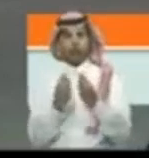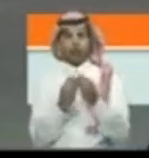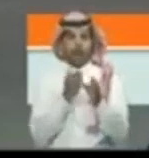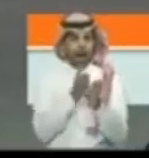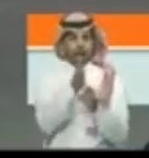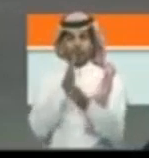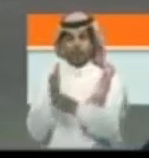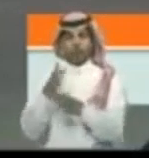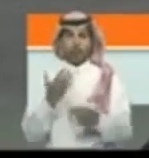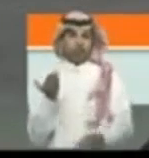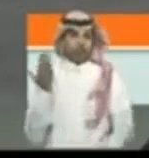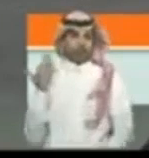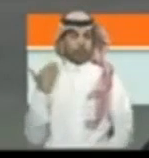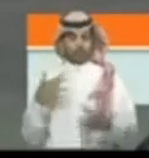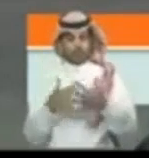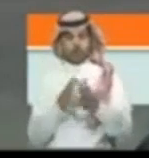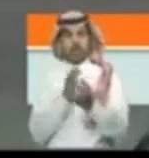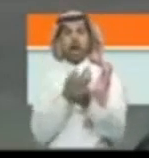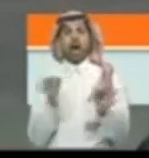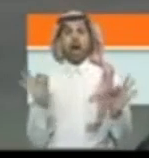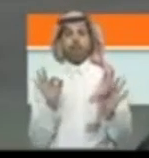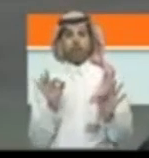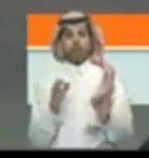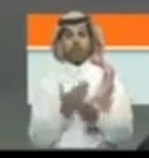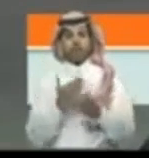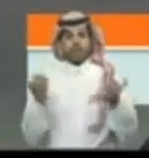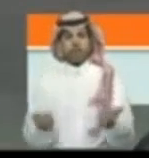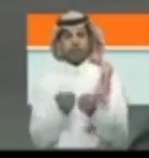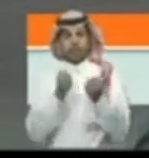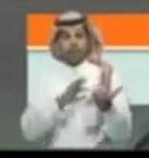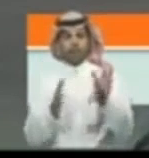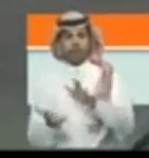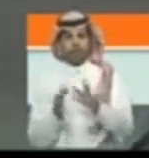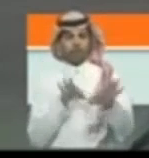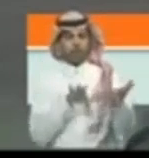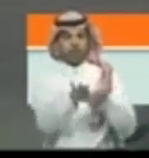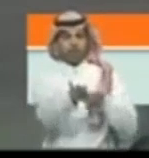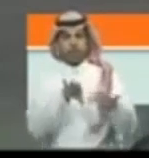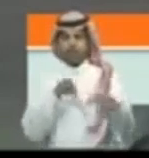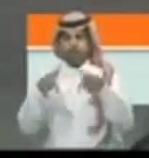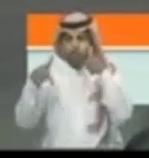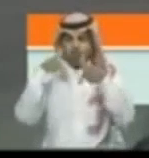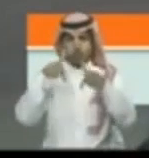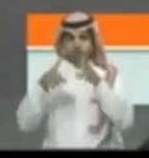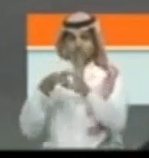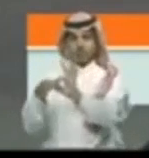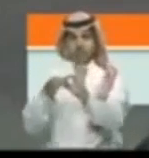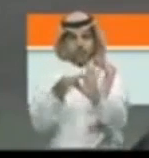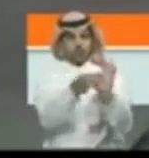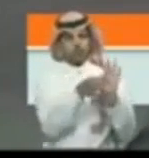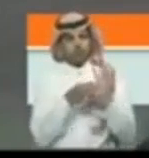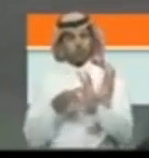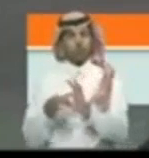في الفترة الماضية كان العمل تكاملي، أسهم هذا التمرين بزيادة التناسق والعمل التكاملي منظم بين كافة